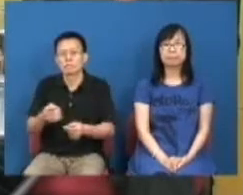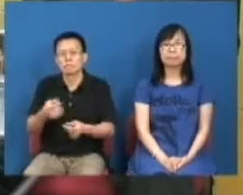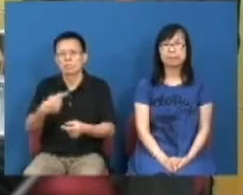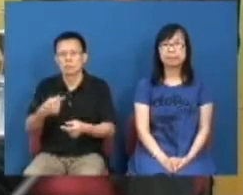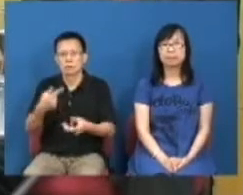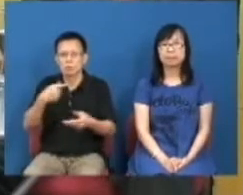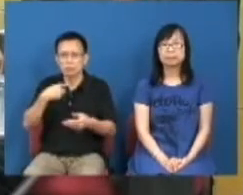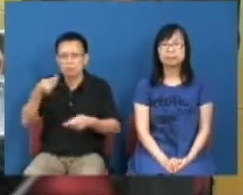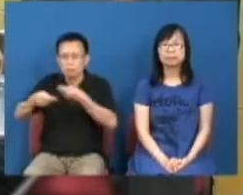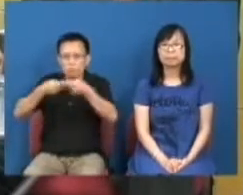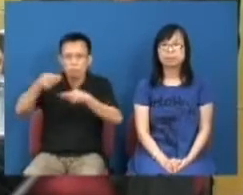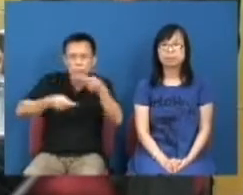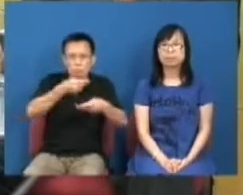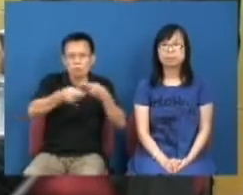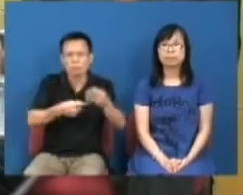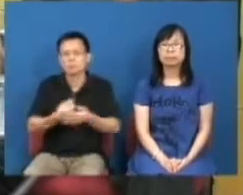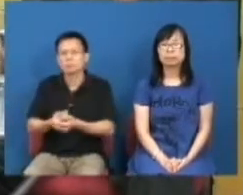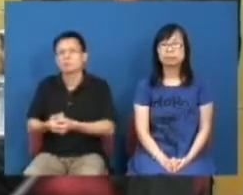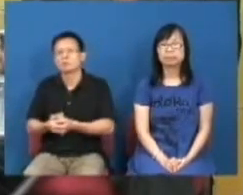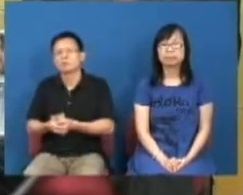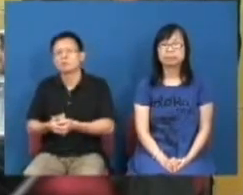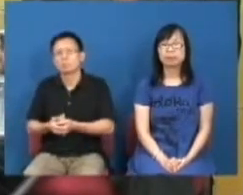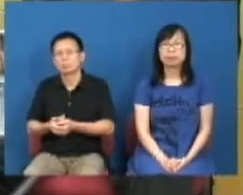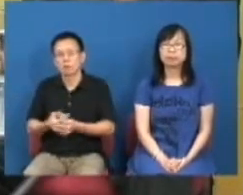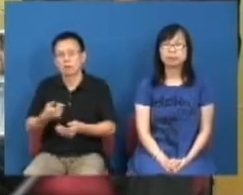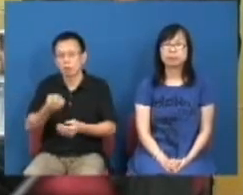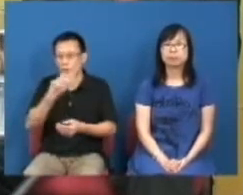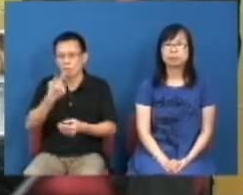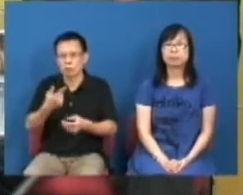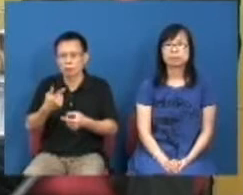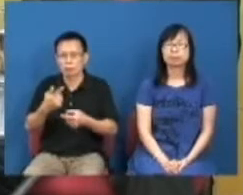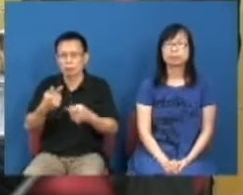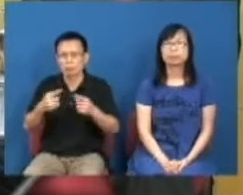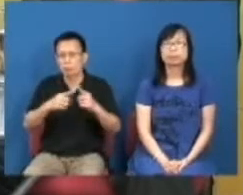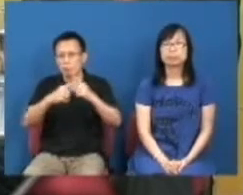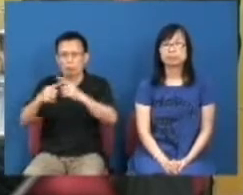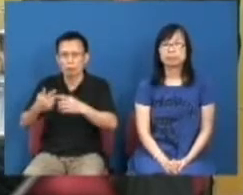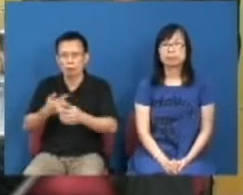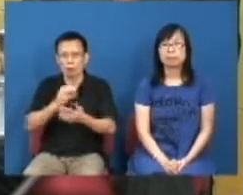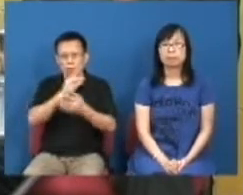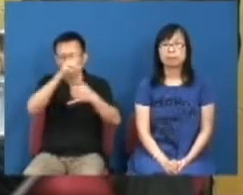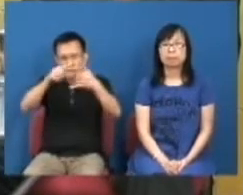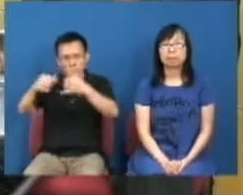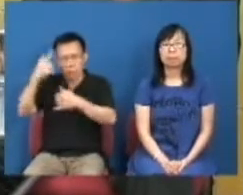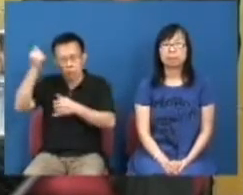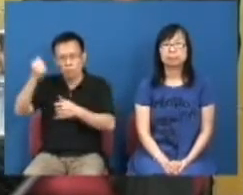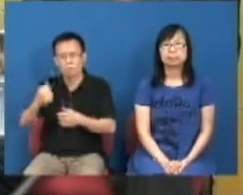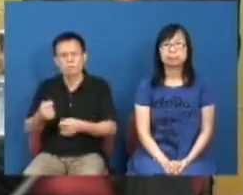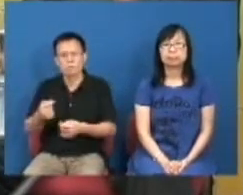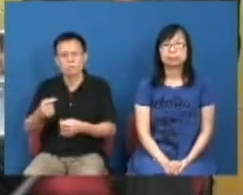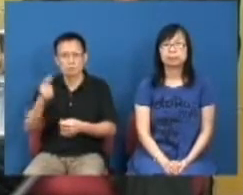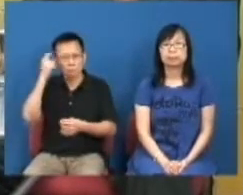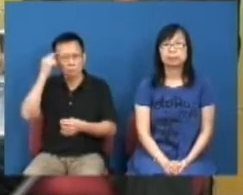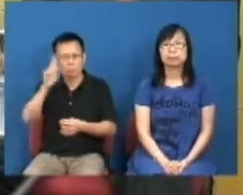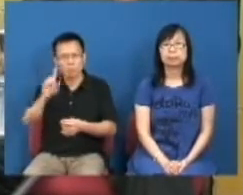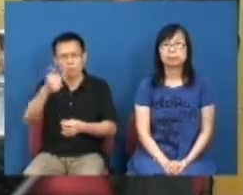啦香港的市民個個都很聰明的 他哋識得揀嘅，佢哋知道乜嘢好